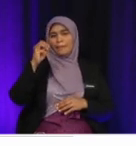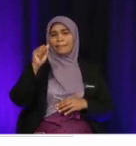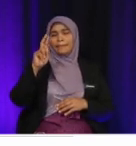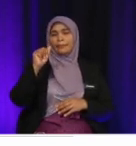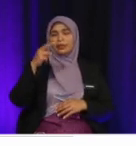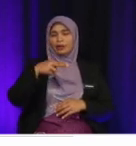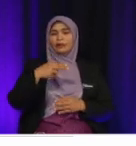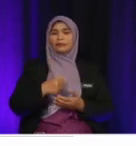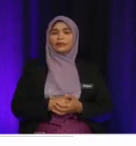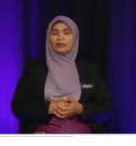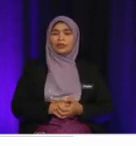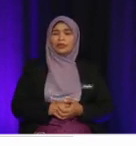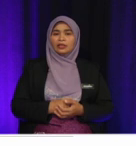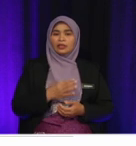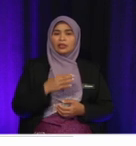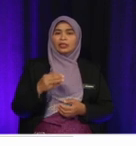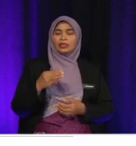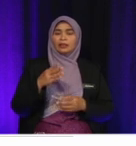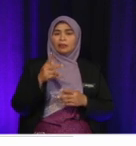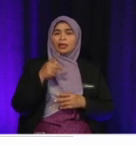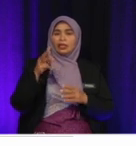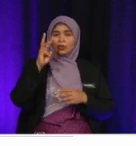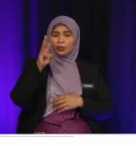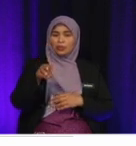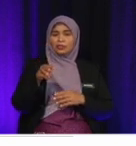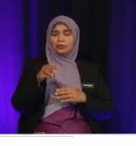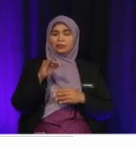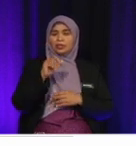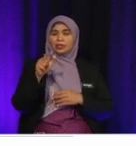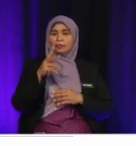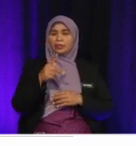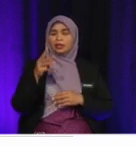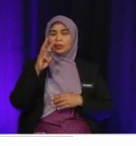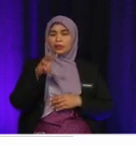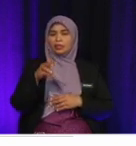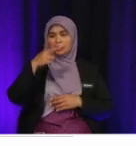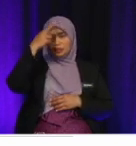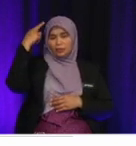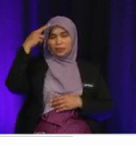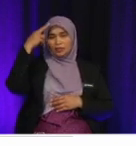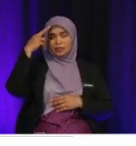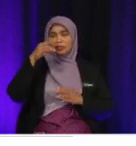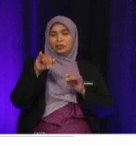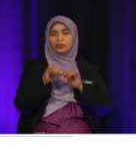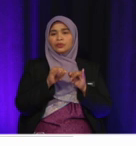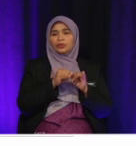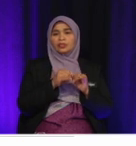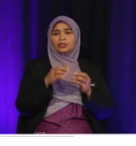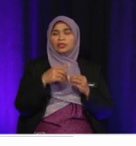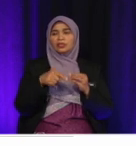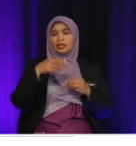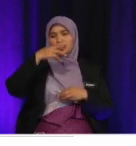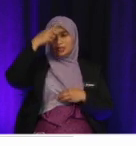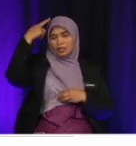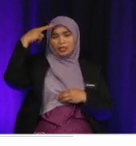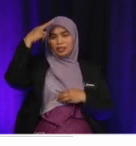kepada Haji dan perkara wajib di sini ialah perkara wajib haji perkara larangan juga berkaitan dengan Haji dan umrah syarat